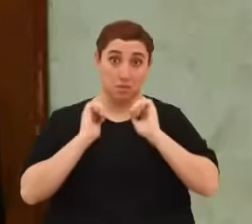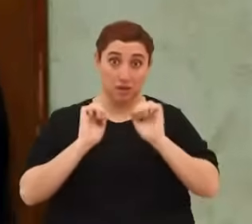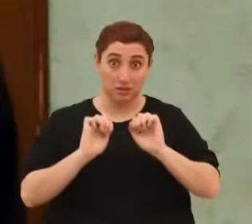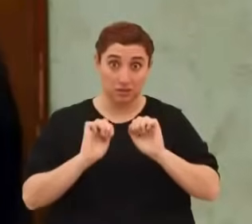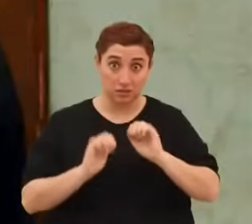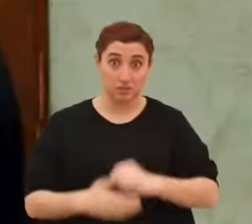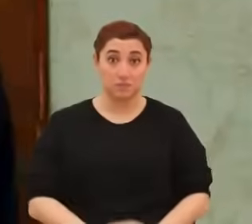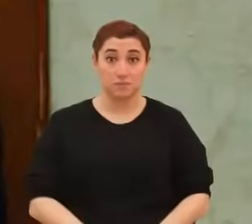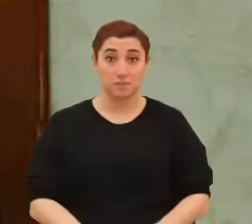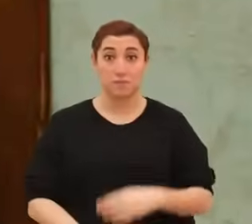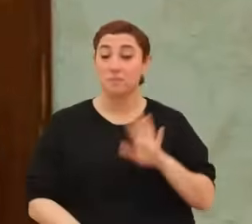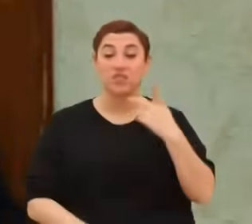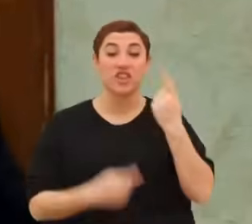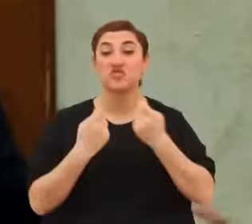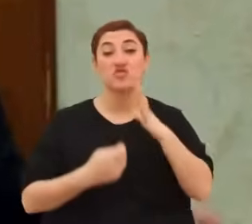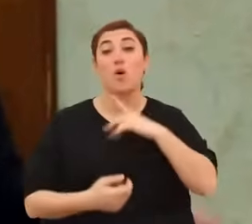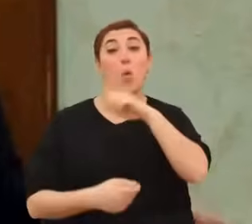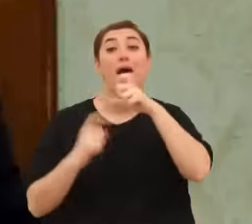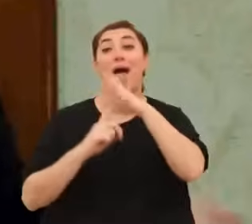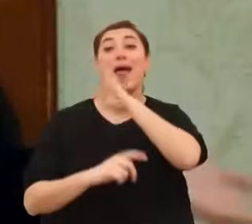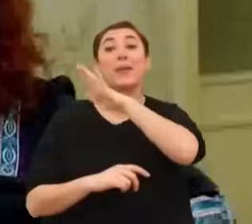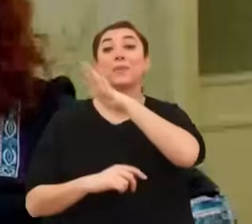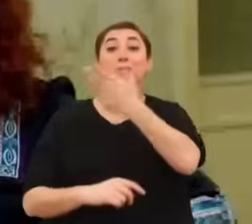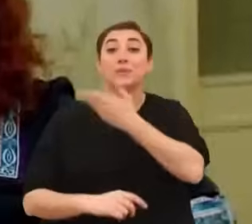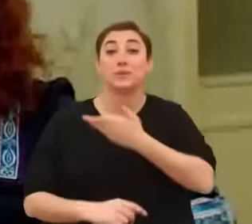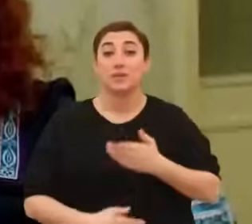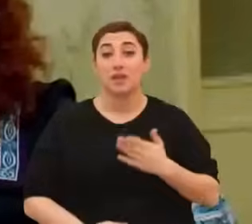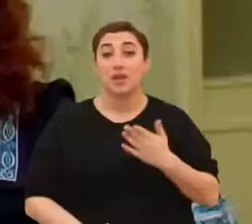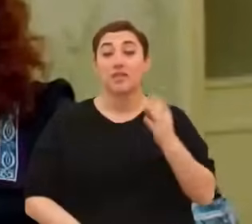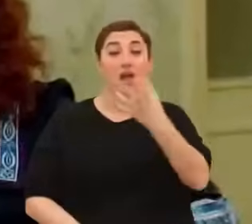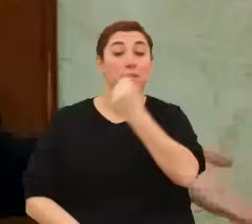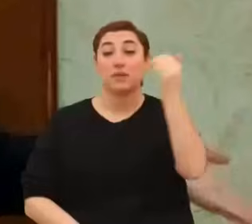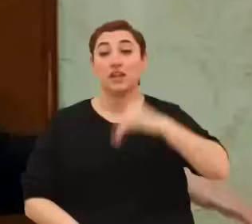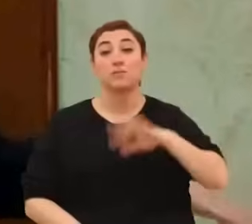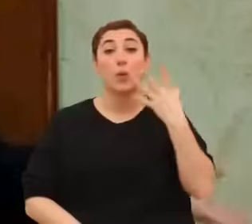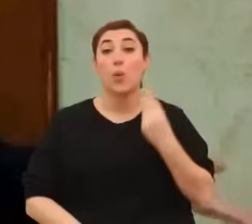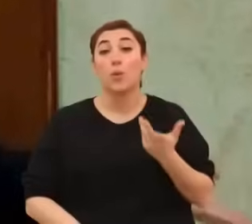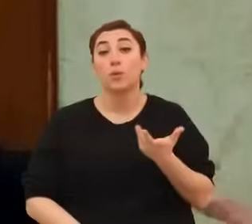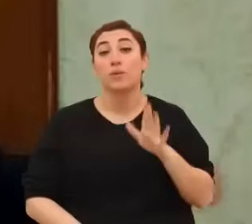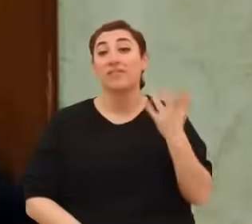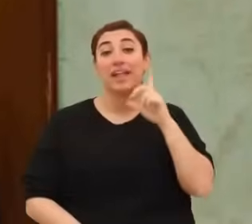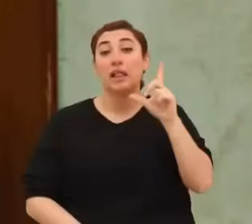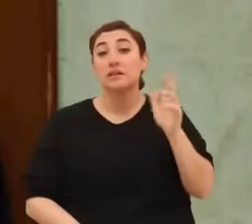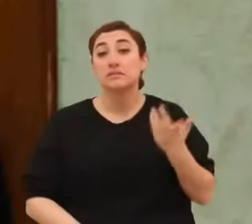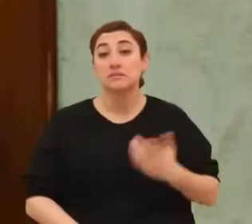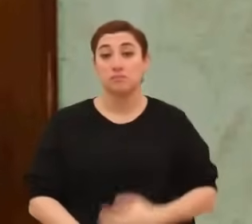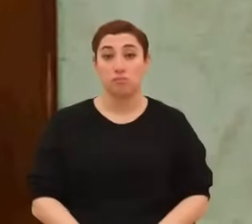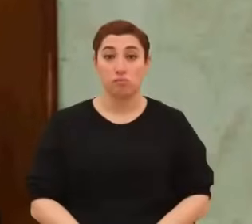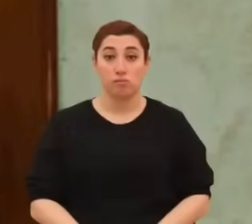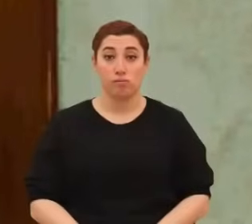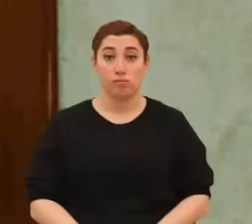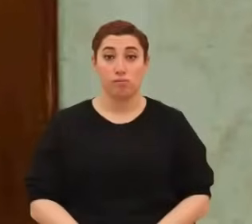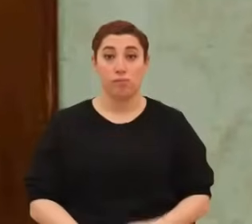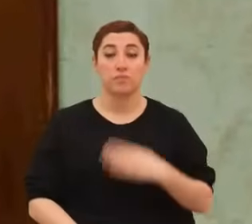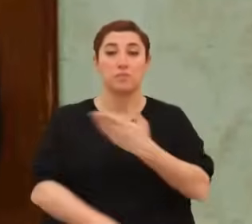al. Ne işi varsa o Ergun'un da bulup geleceklermiş. Ne oluyorsa, neye lazımsa. Bir